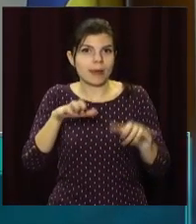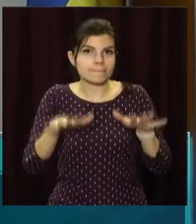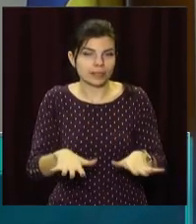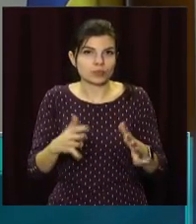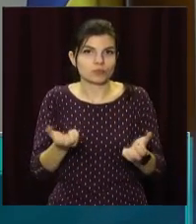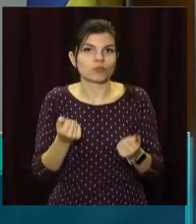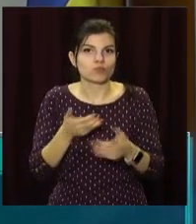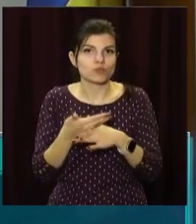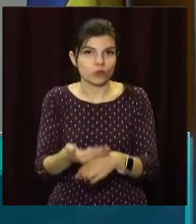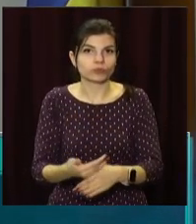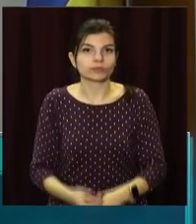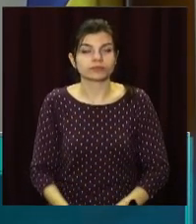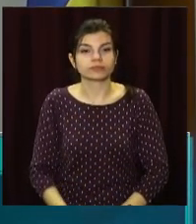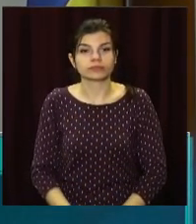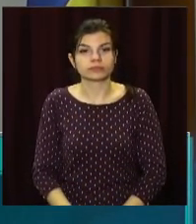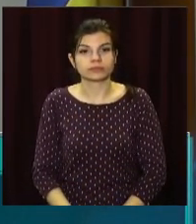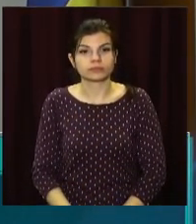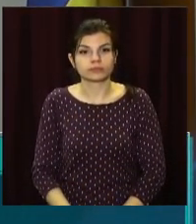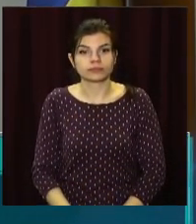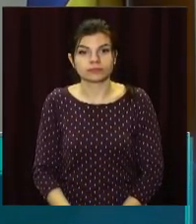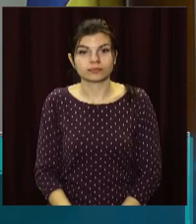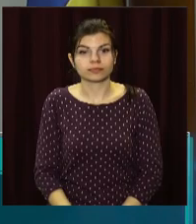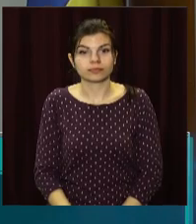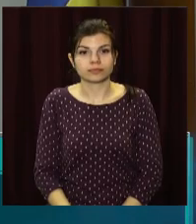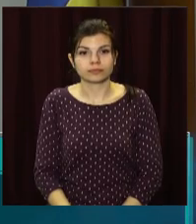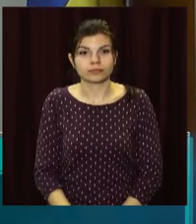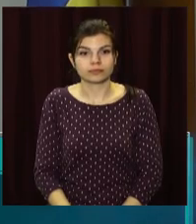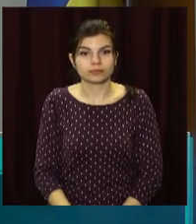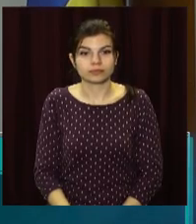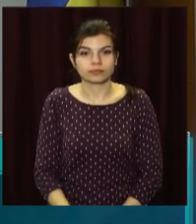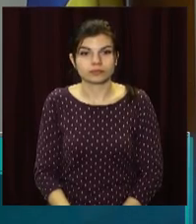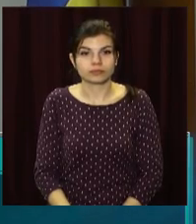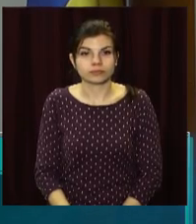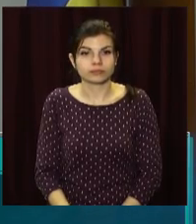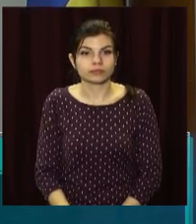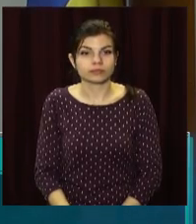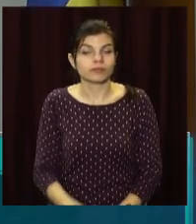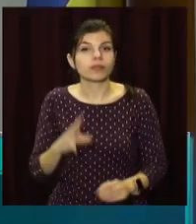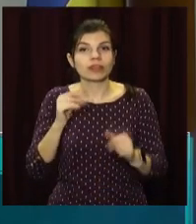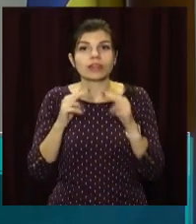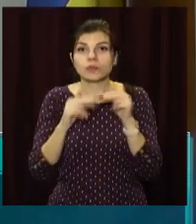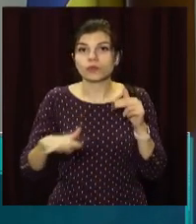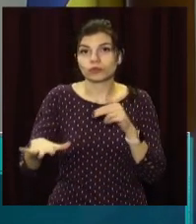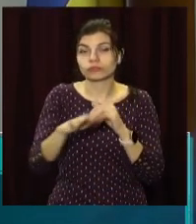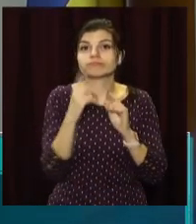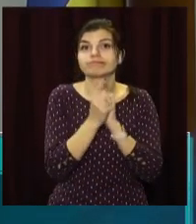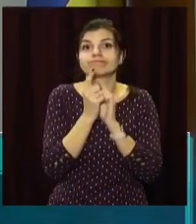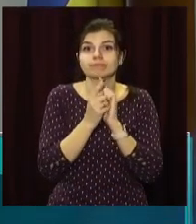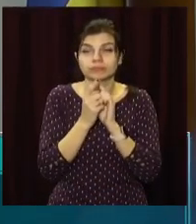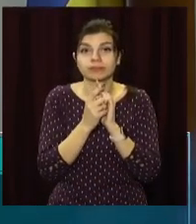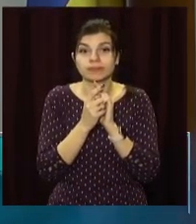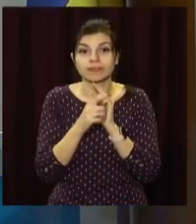Дніпропетровщині реконструюється 13 приймальних відділень. Одне з них у Новомосковській центральній районній лікарні. Саме там